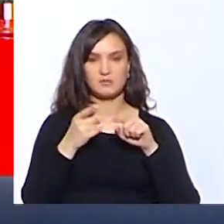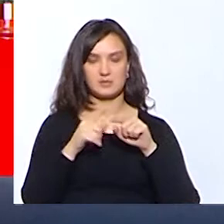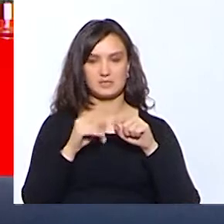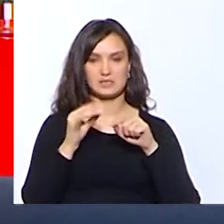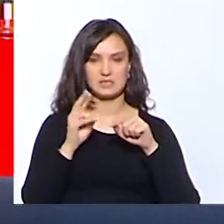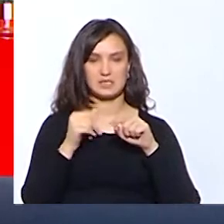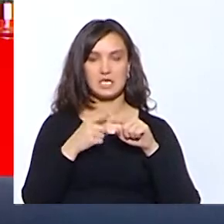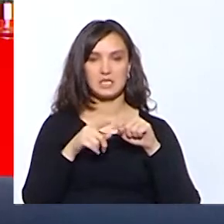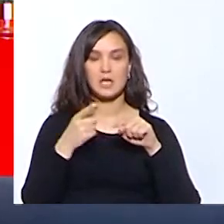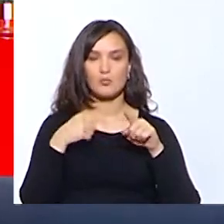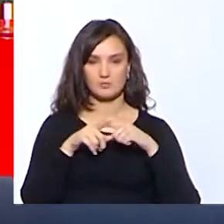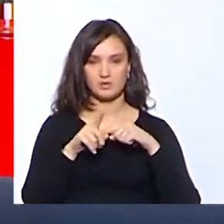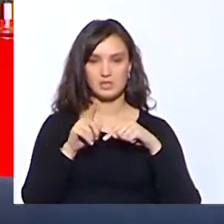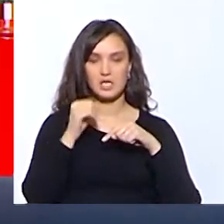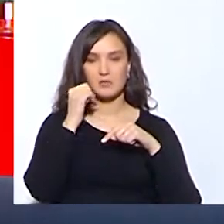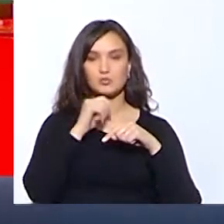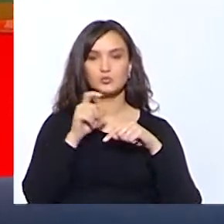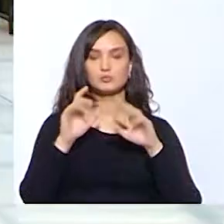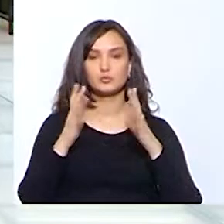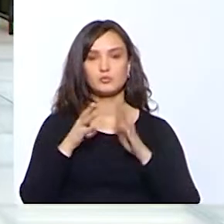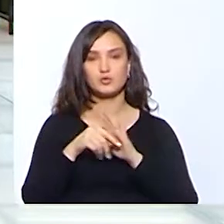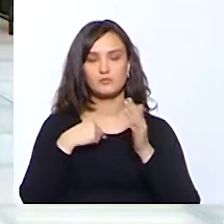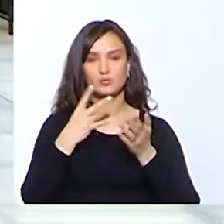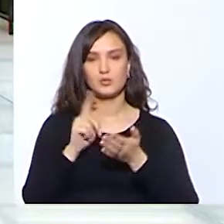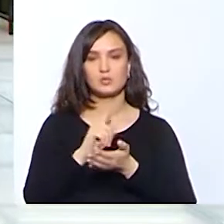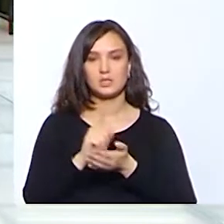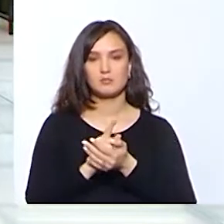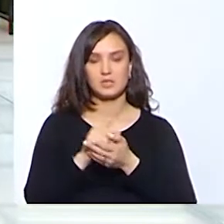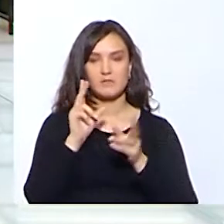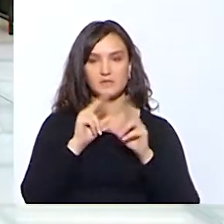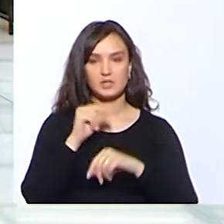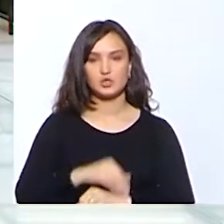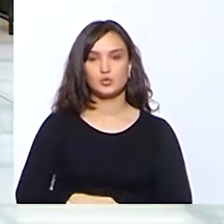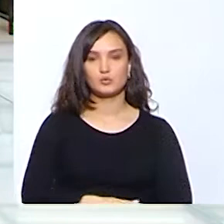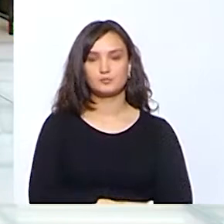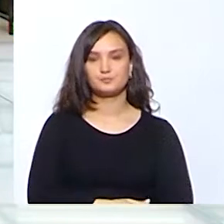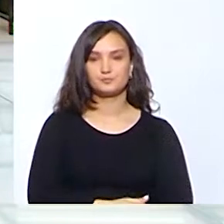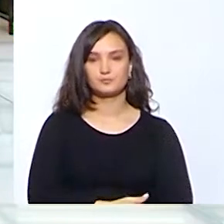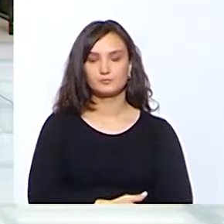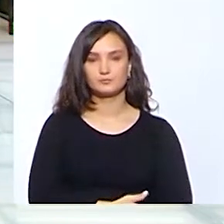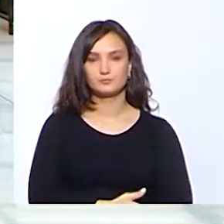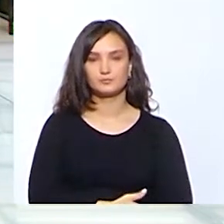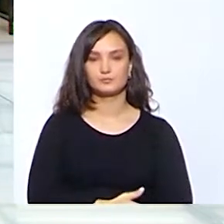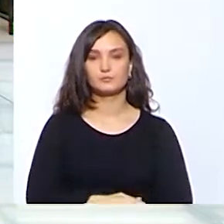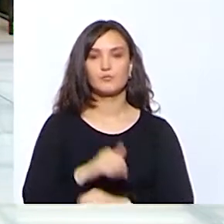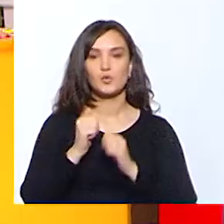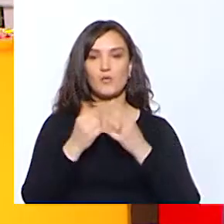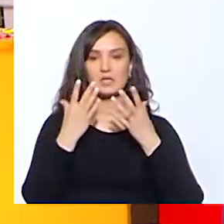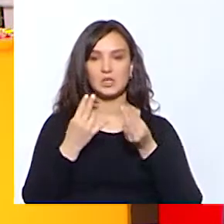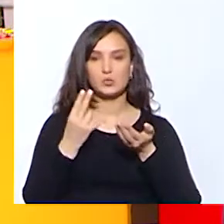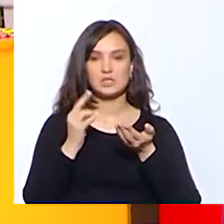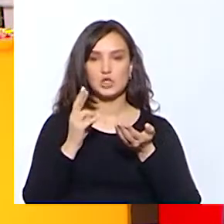ცილა. აქედან გამომდინარე, ხანდაზმულების შემთხვევაში ჩვენ უნდა აუცილებლად გავითვალისწინოთ ყოველდღიური ცილოვანი შევსების